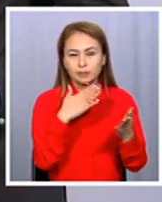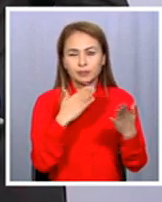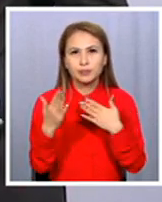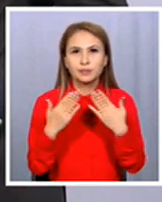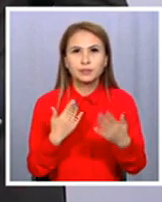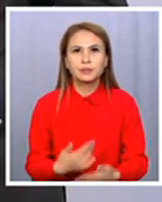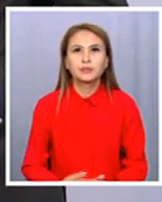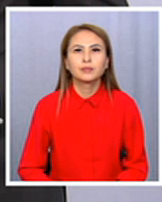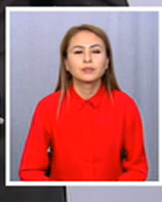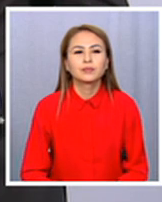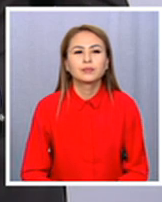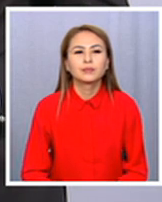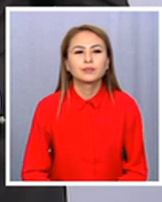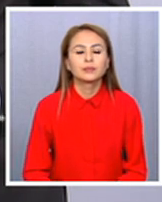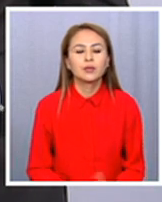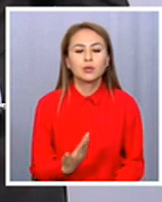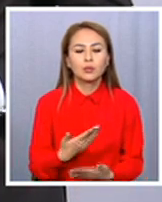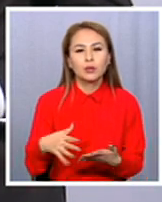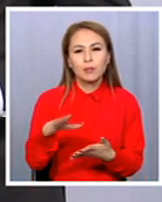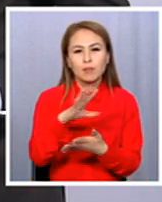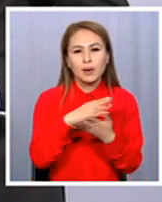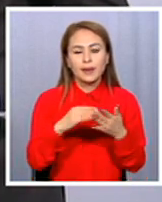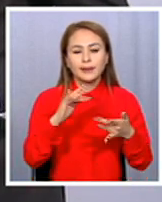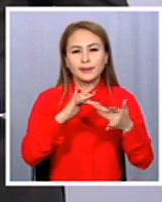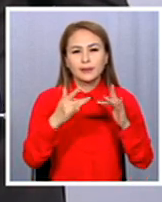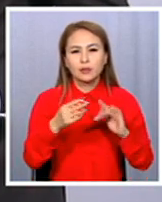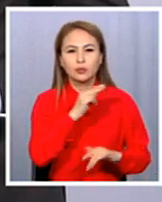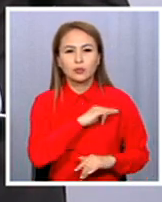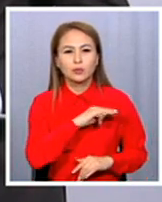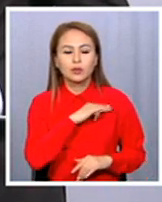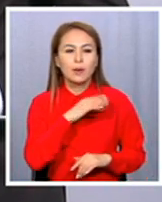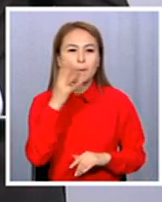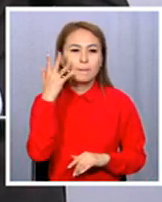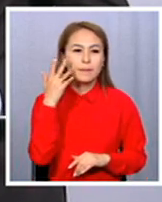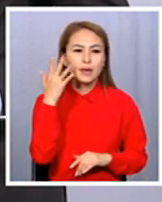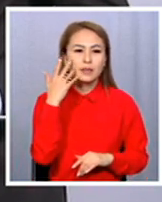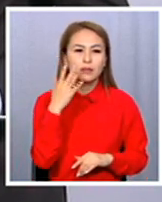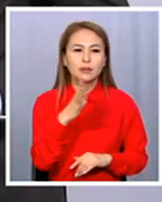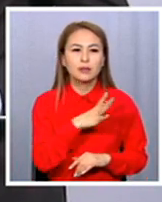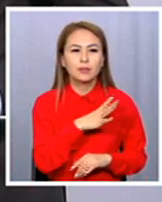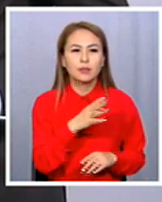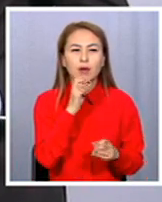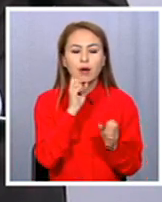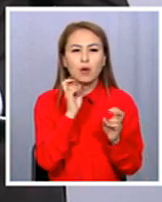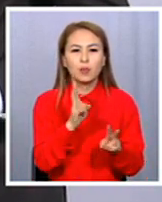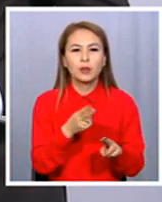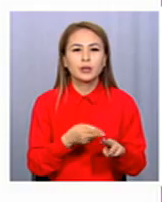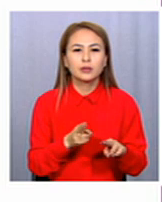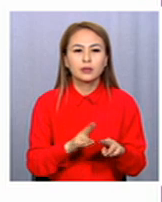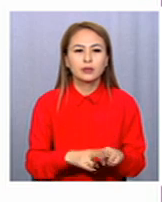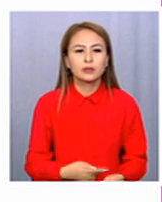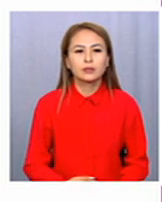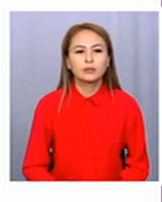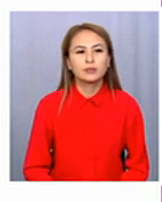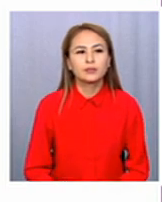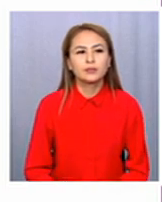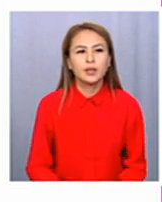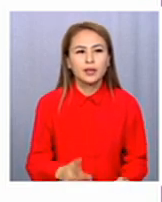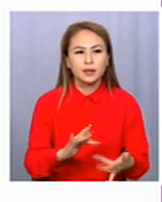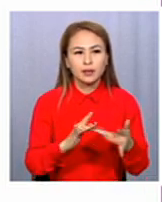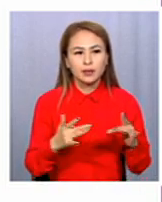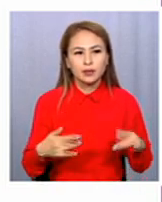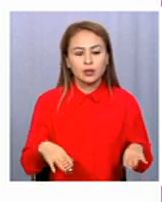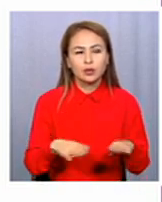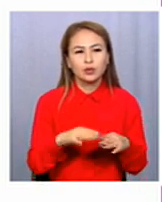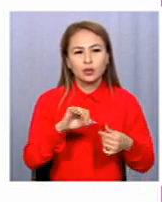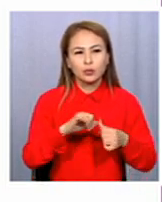жатады. Мұның барлығы осы интернетпен жұмыс істеу барысындағы негізгі қауіп-қатерлердің түрлері. Интернетке